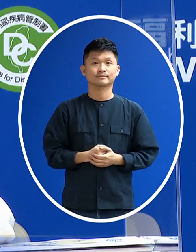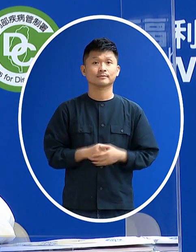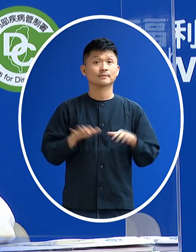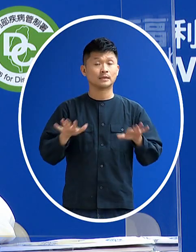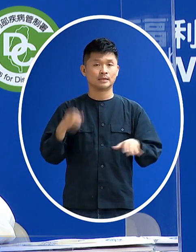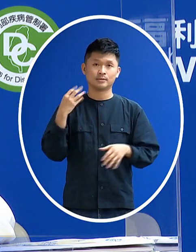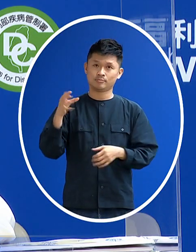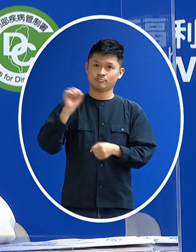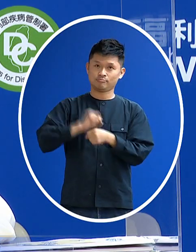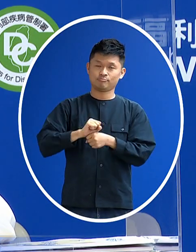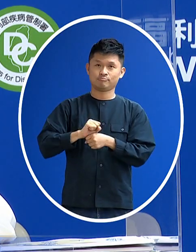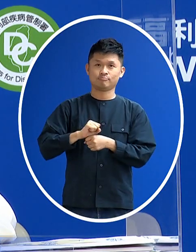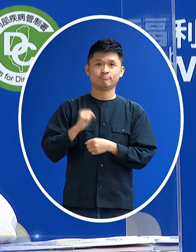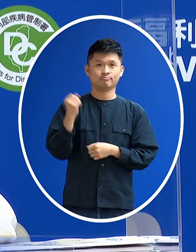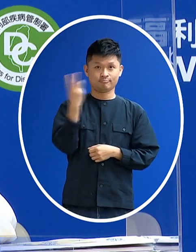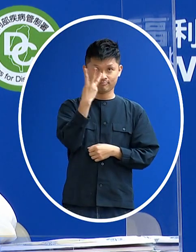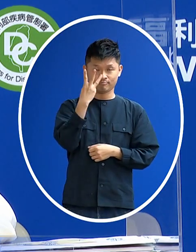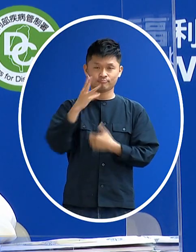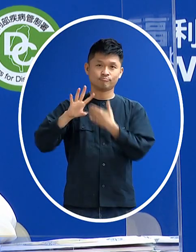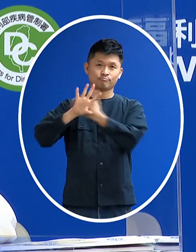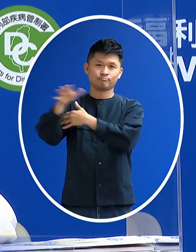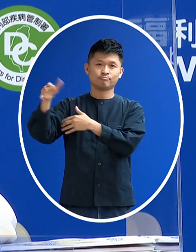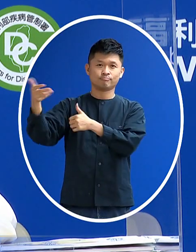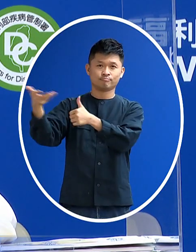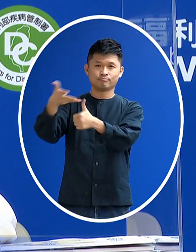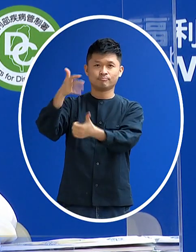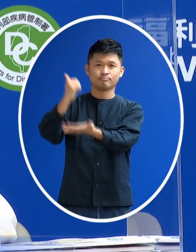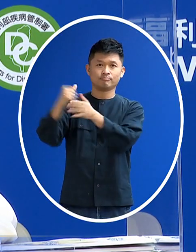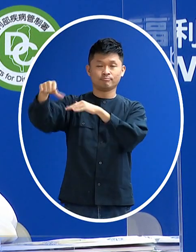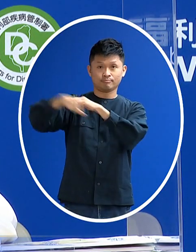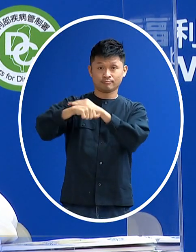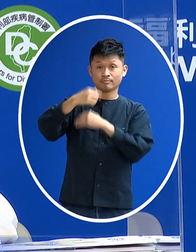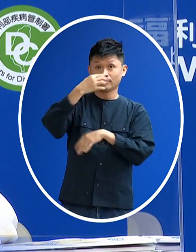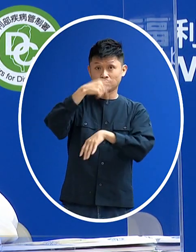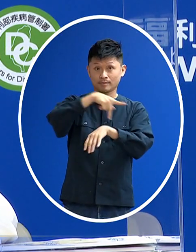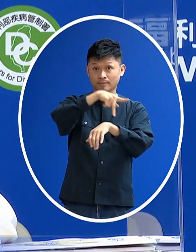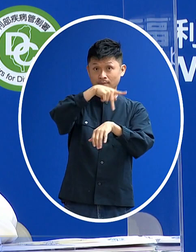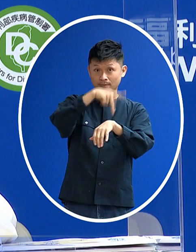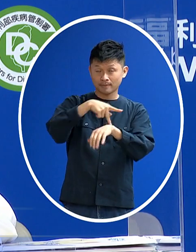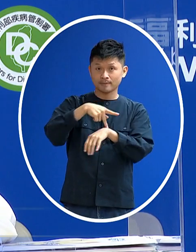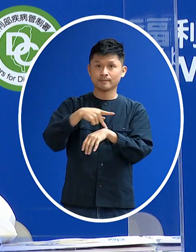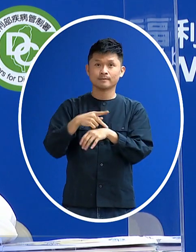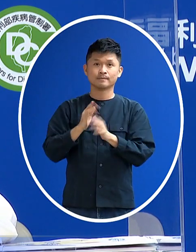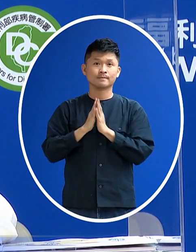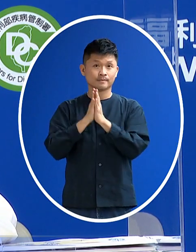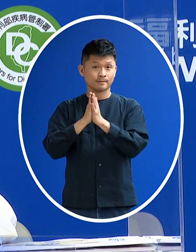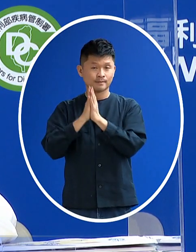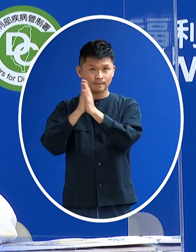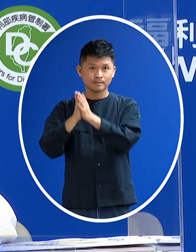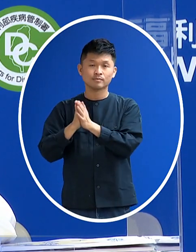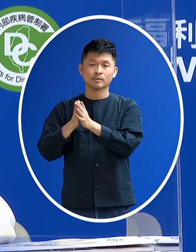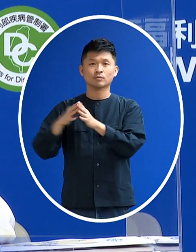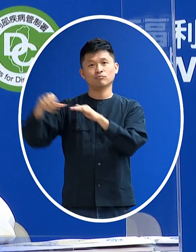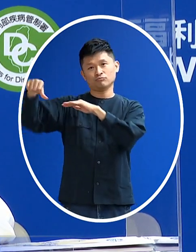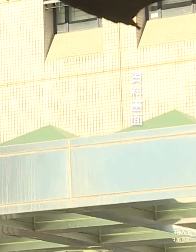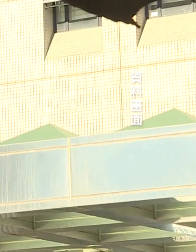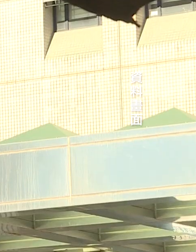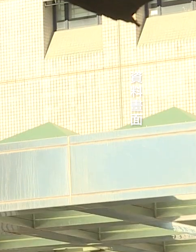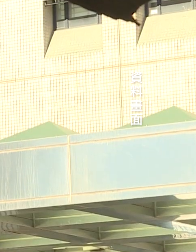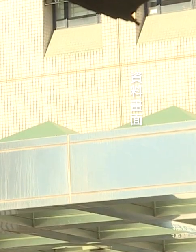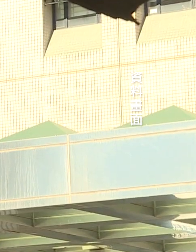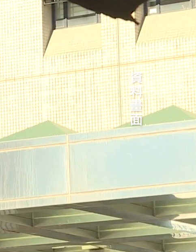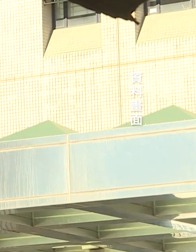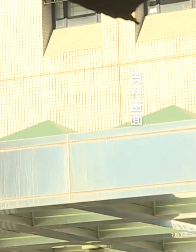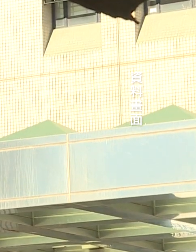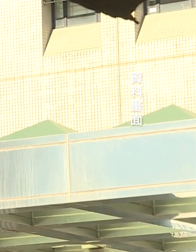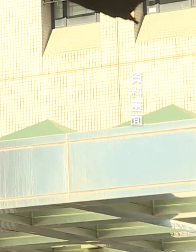今天新增三名境外移入的个案，自菲律宾、缅甸及美国入境，那没有本土的个案。 台湾